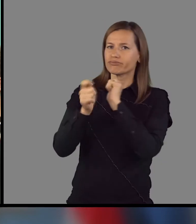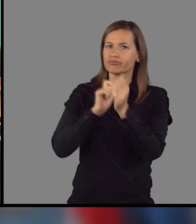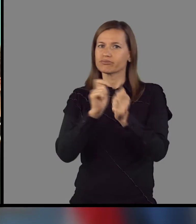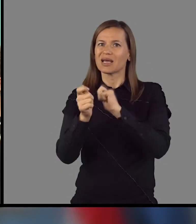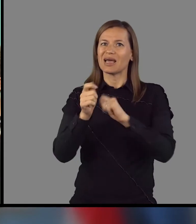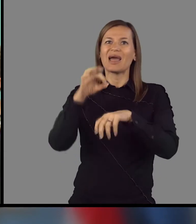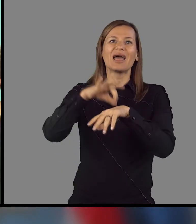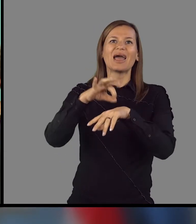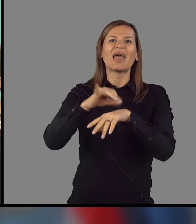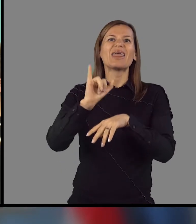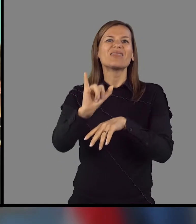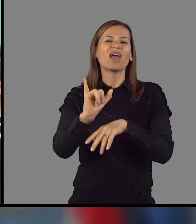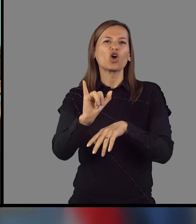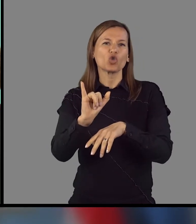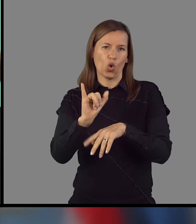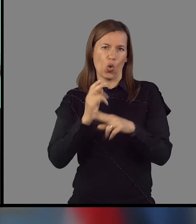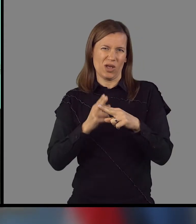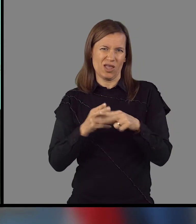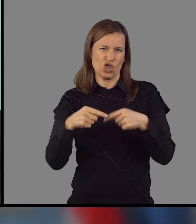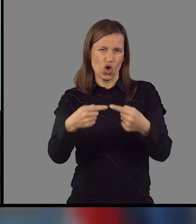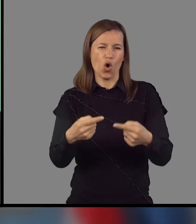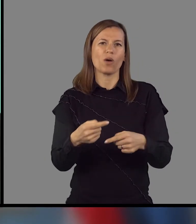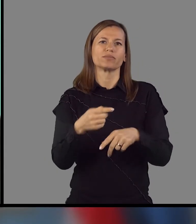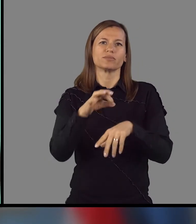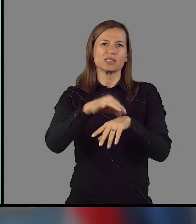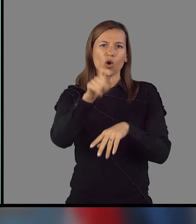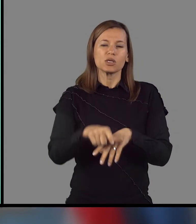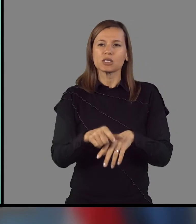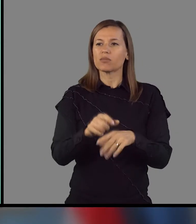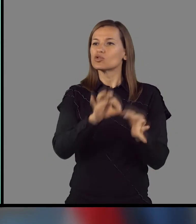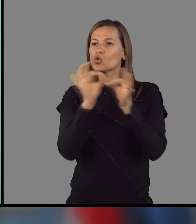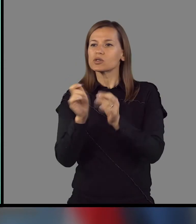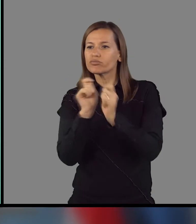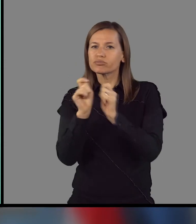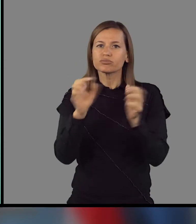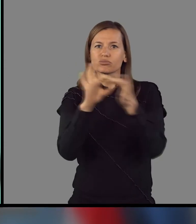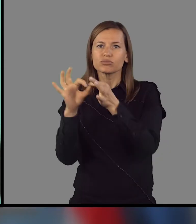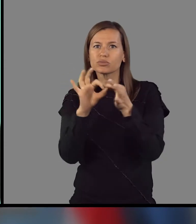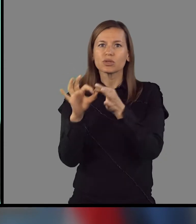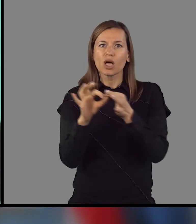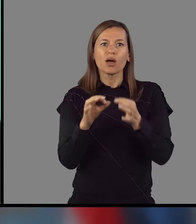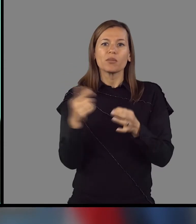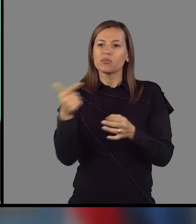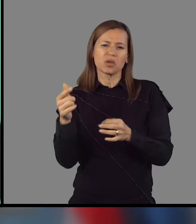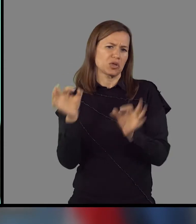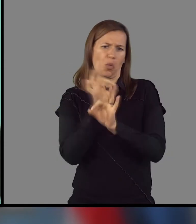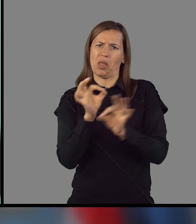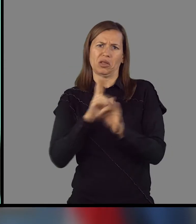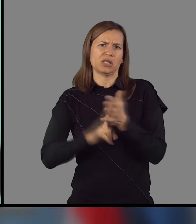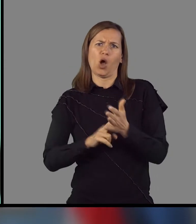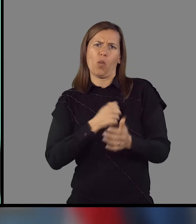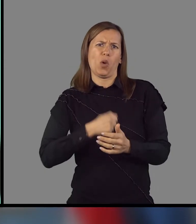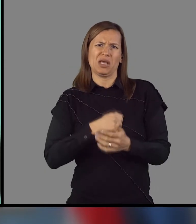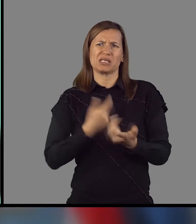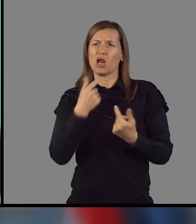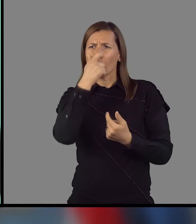Ves čas smo se pravzaprav pogovarjali z infektologinjo in ves čas je zagotavljala, da se dobro počutita in da nimata hujših znakov bolezni. Zdaj, je kdo smrkal ali ne, to